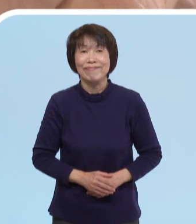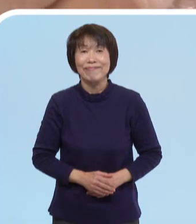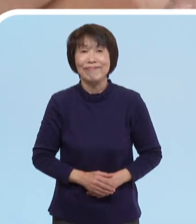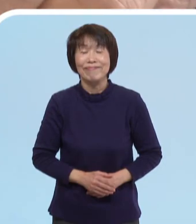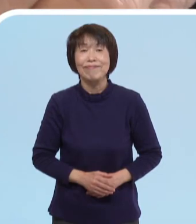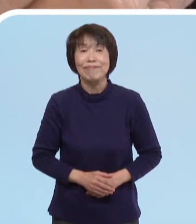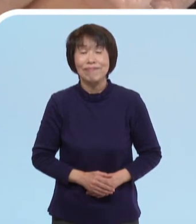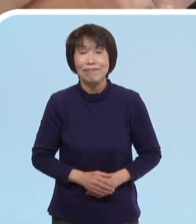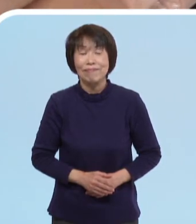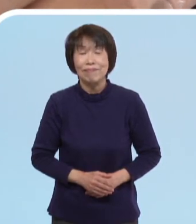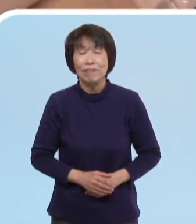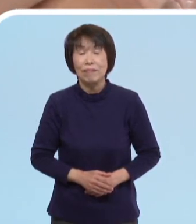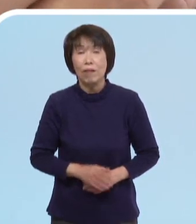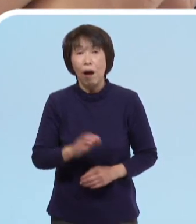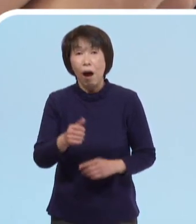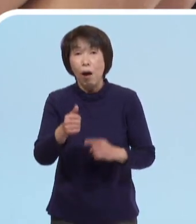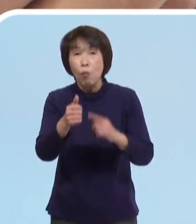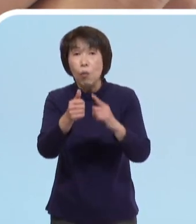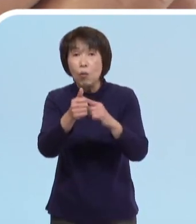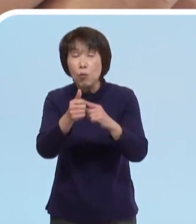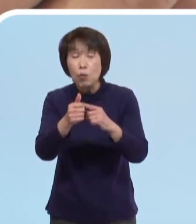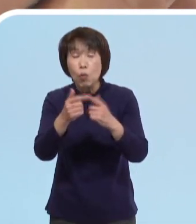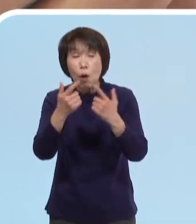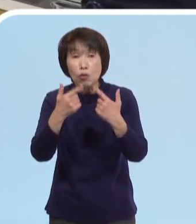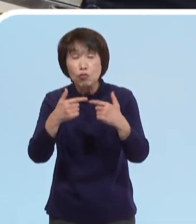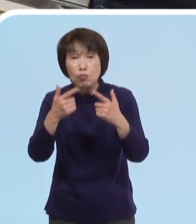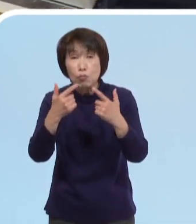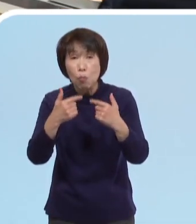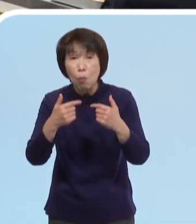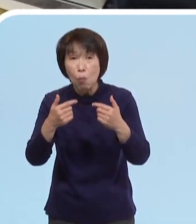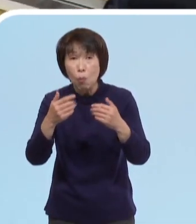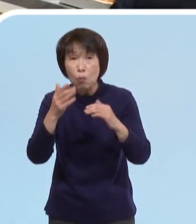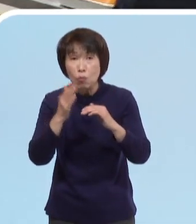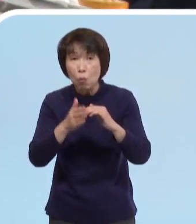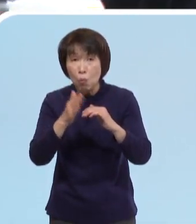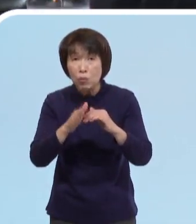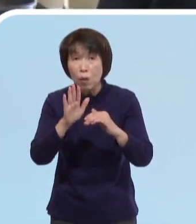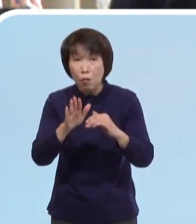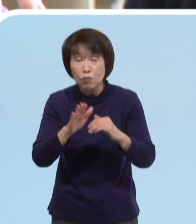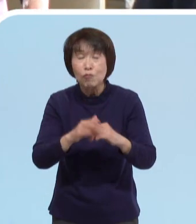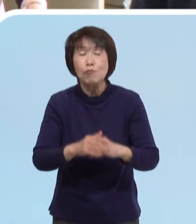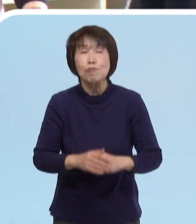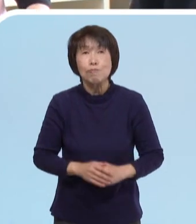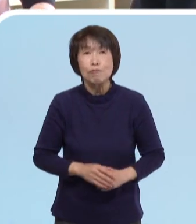もうこれで。 ちなみに渡辺さん、普段は料理をするんですか？